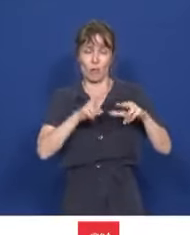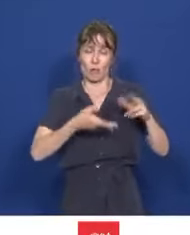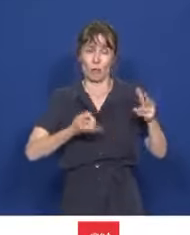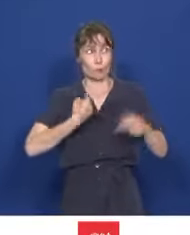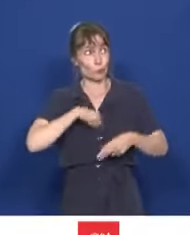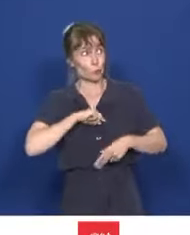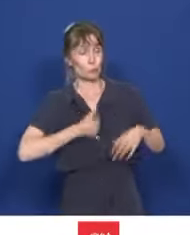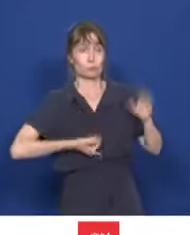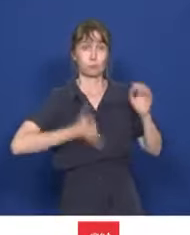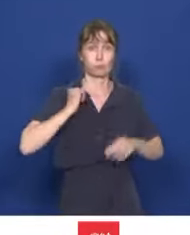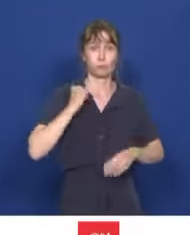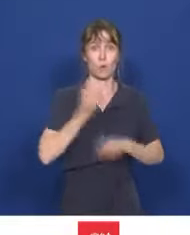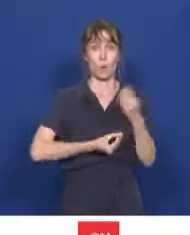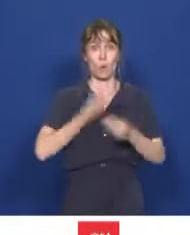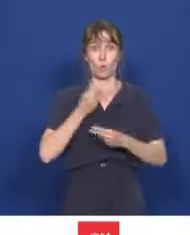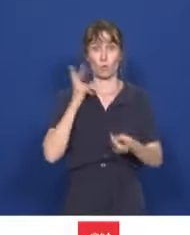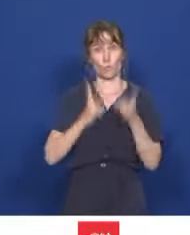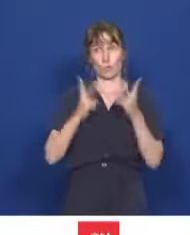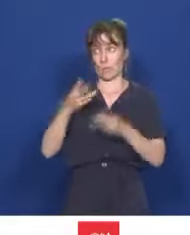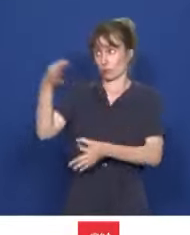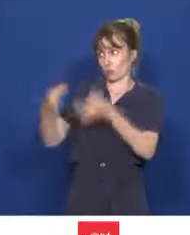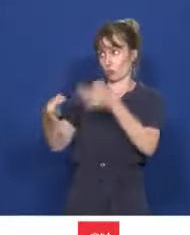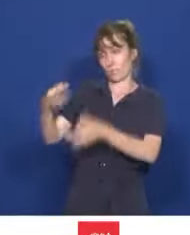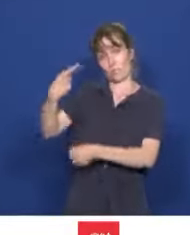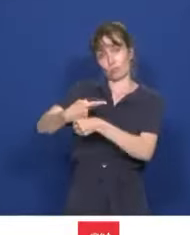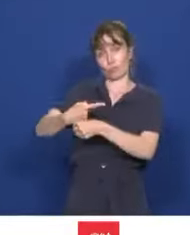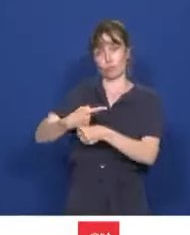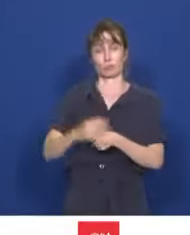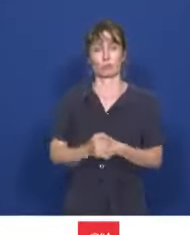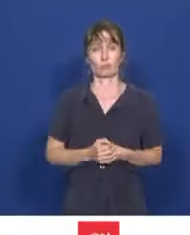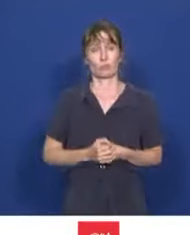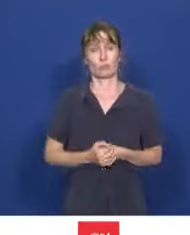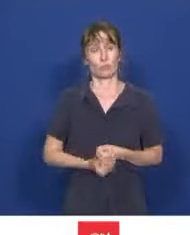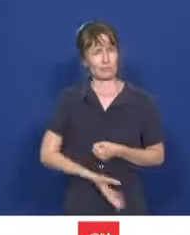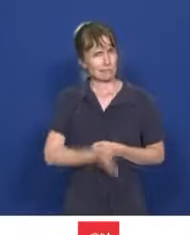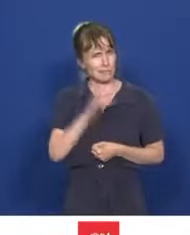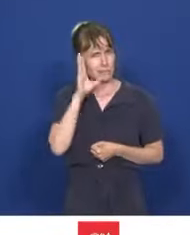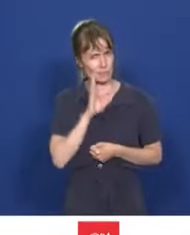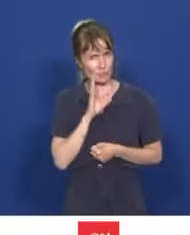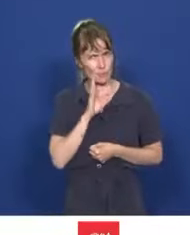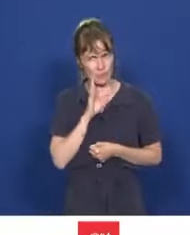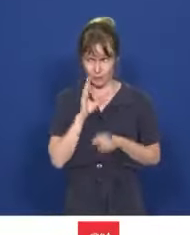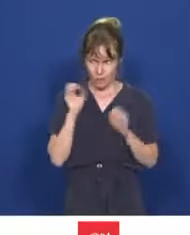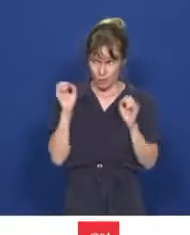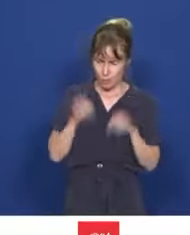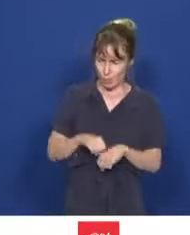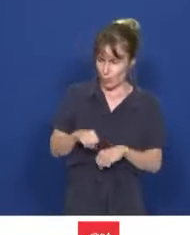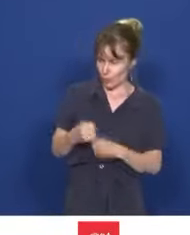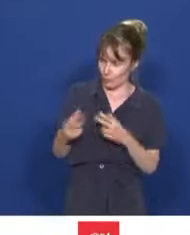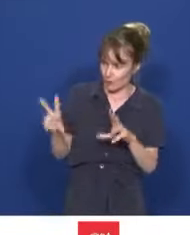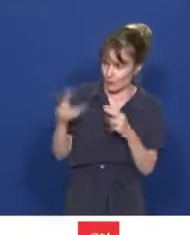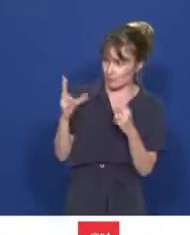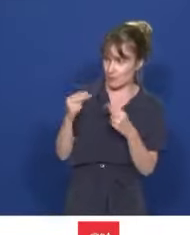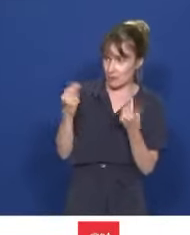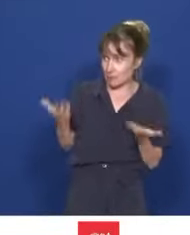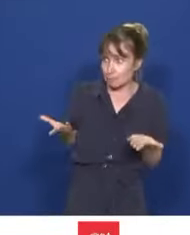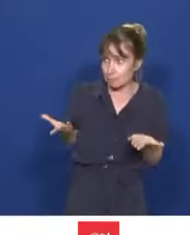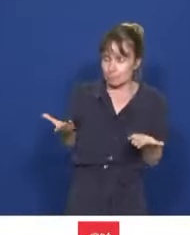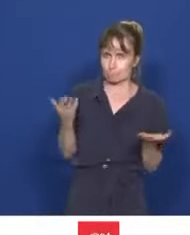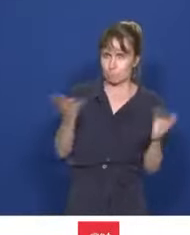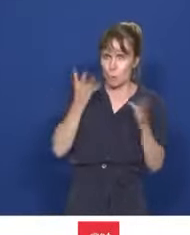saisi. Au vu de ces éléments, je vous remercie de bien vouloir indiquer à notre conseil ce qu'il en est de vos projets